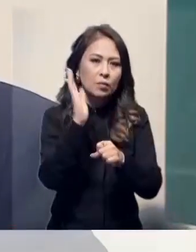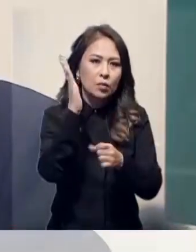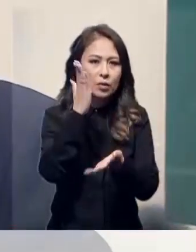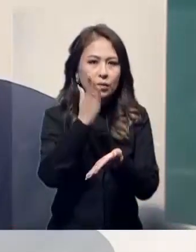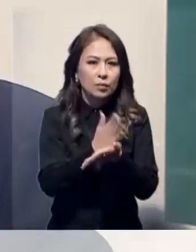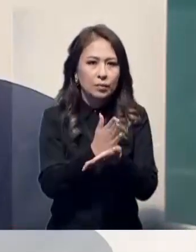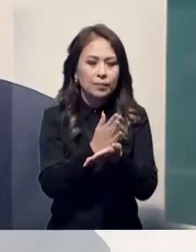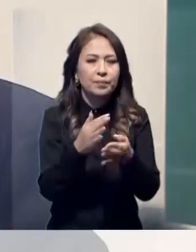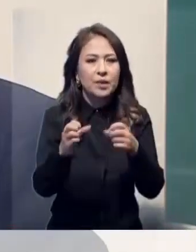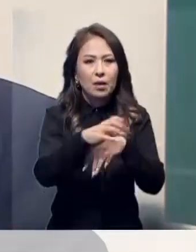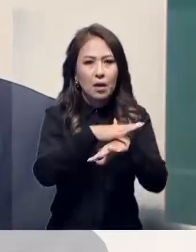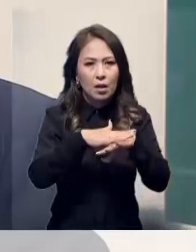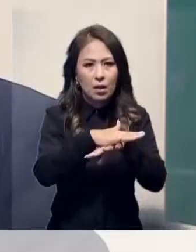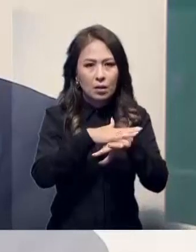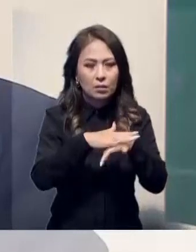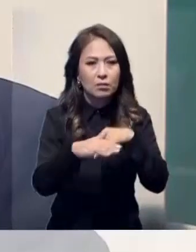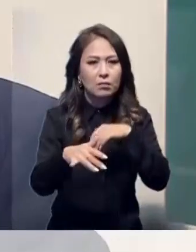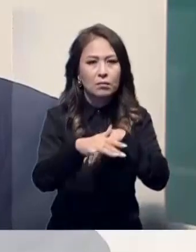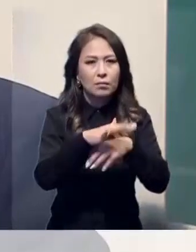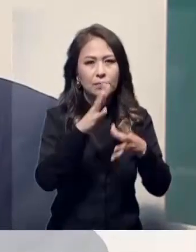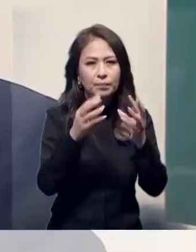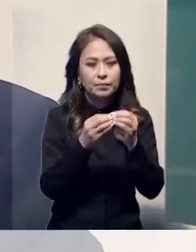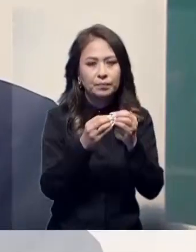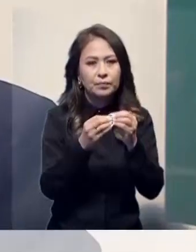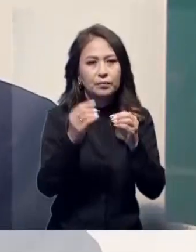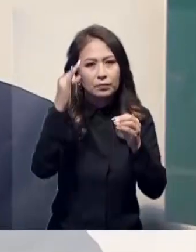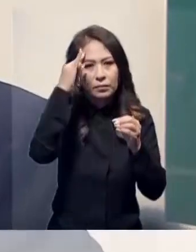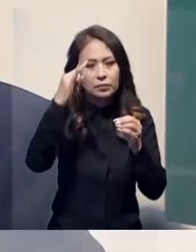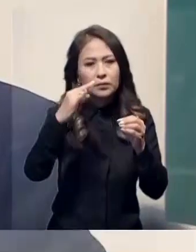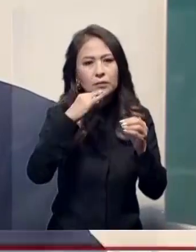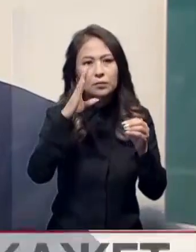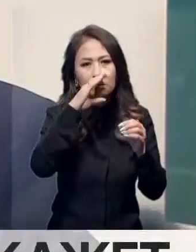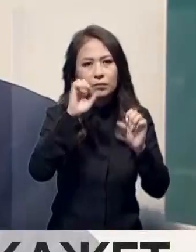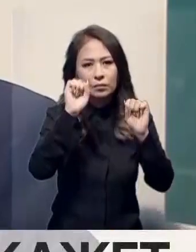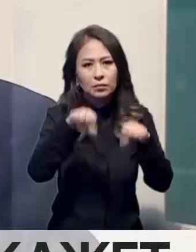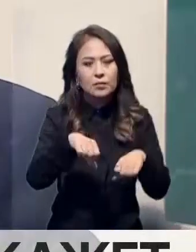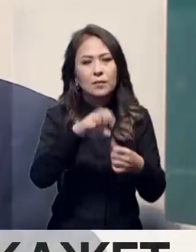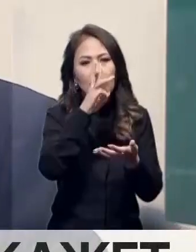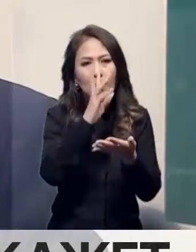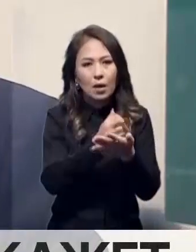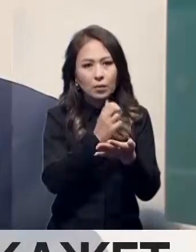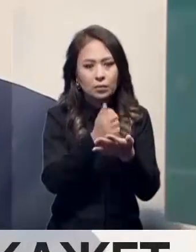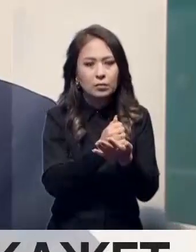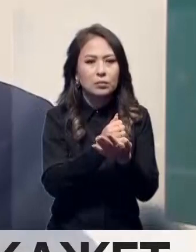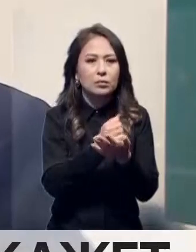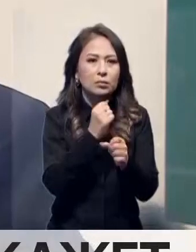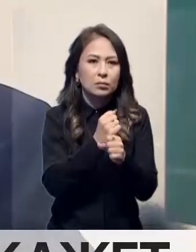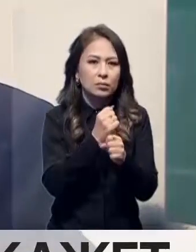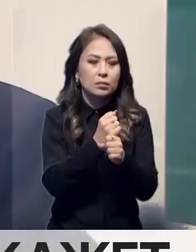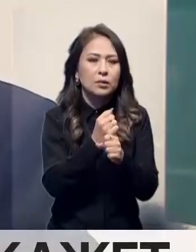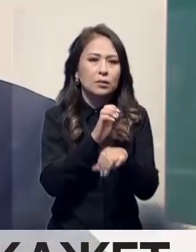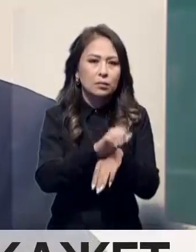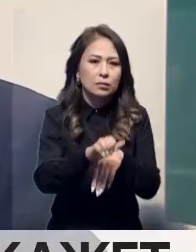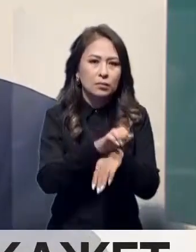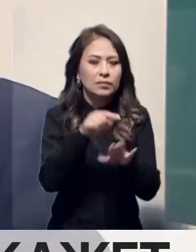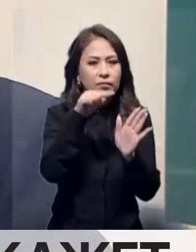бар, халықаралық нарыққа бүкіл Қазақстанның мүмкіншілігін пайдаланып, табыс тауып, өнім өндіріп, сол экспортқа шығарып,